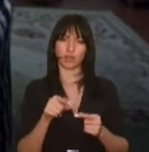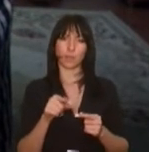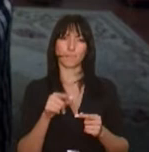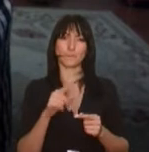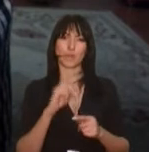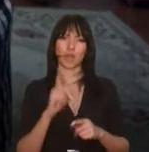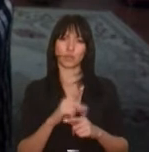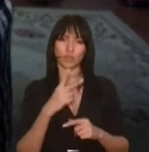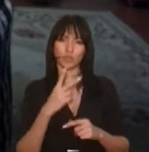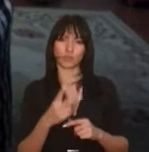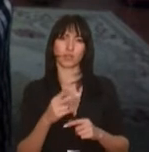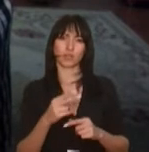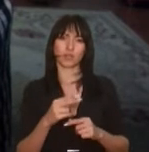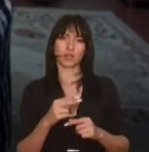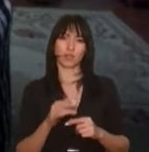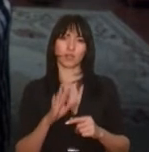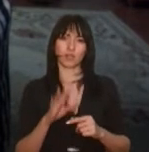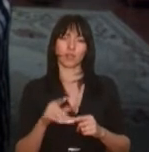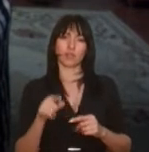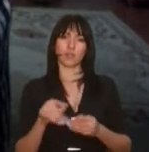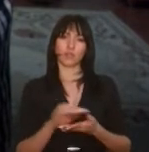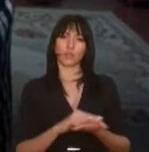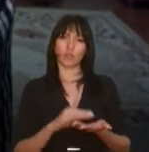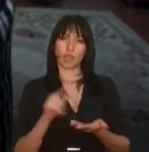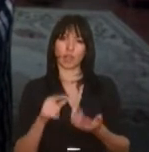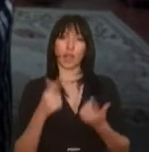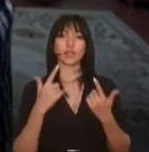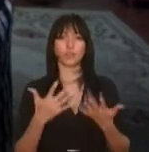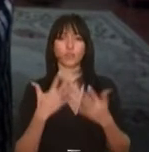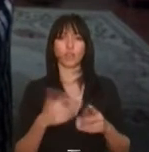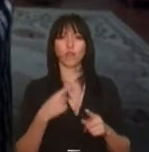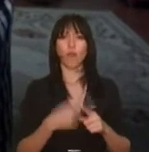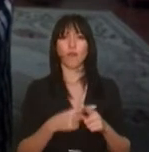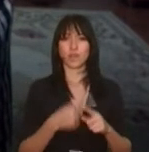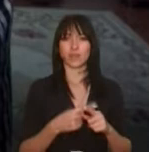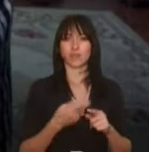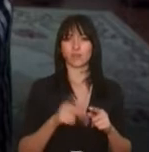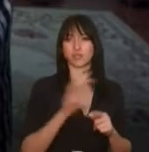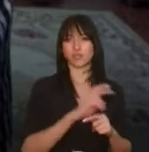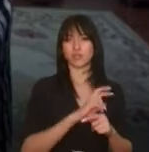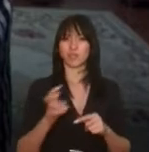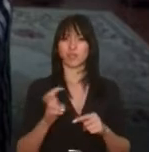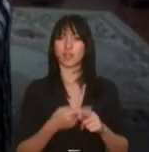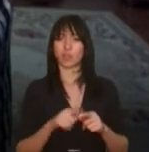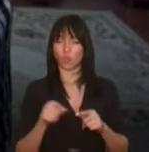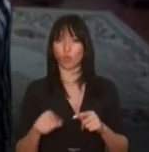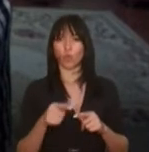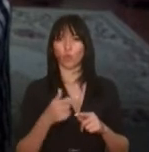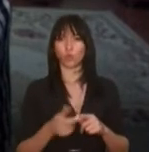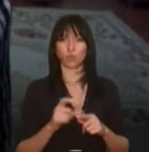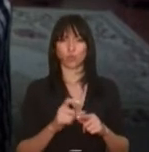окремі класи, оглядали. І, звичайно, ефективність такого огляду, вона досить